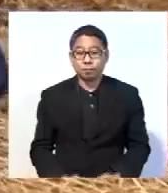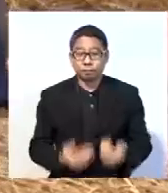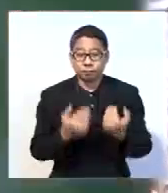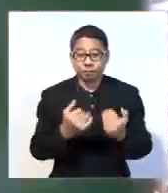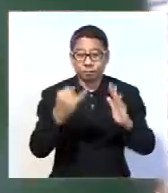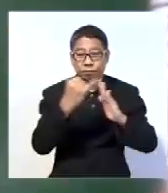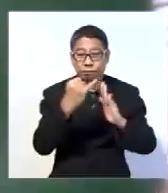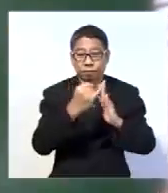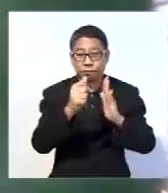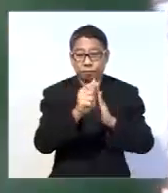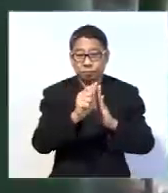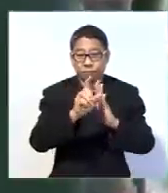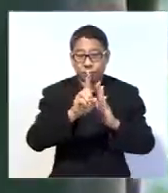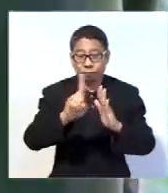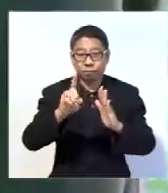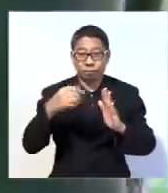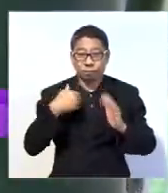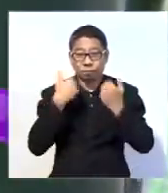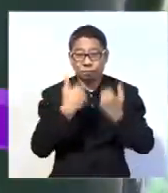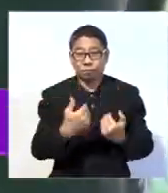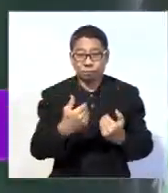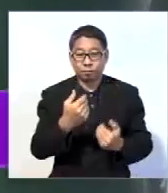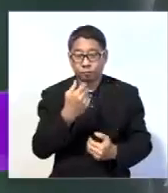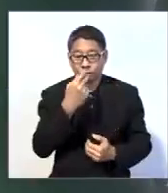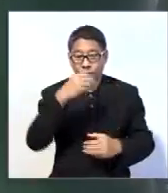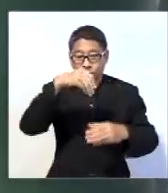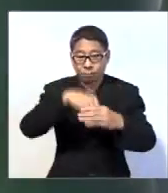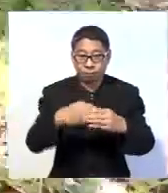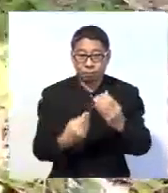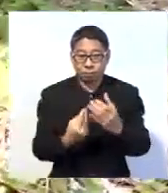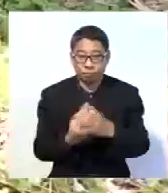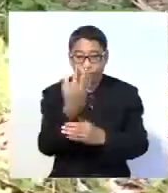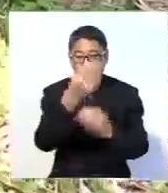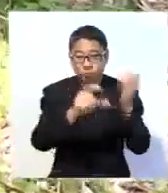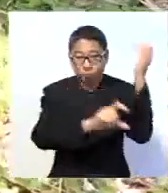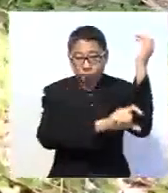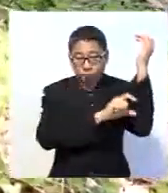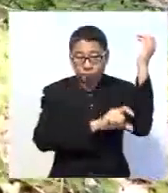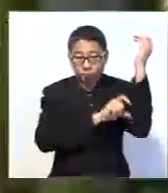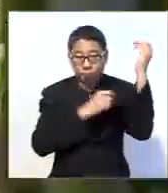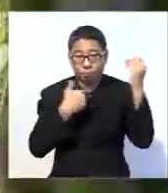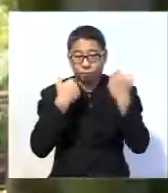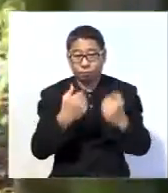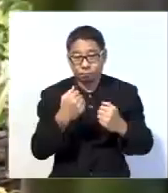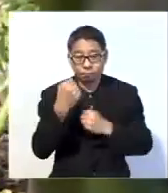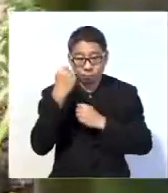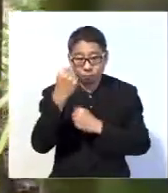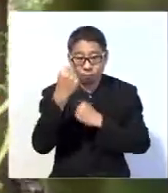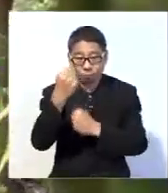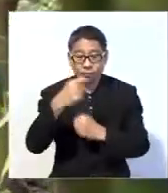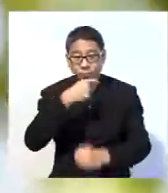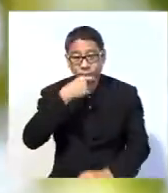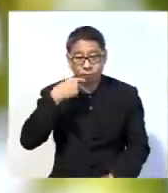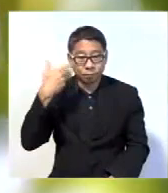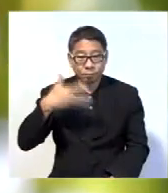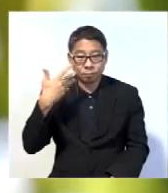ส่วนที่จังหวัดอุตรดิตถ์เกษตรกรหันมาปลูกไผ่สร้างหม่นสร้างรายได้สู้ภัยแล้งโด